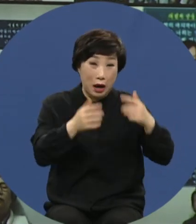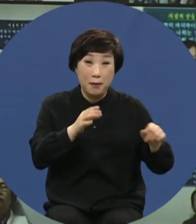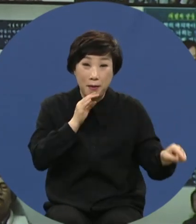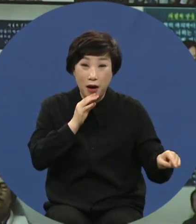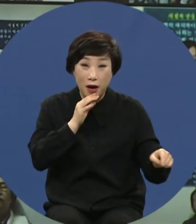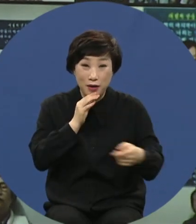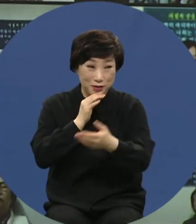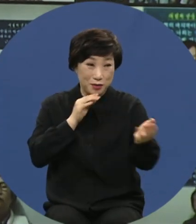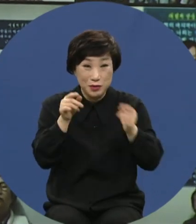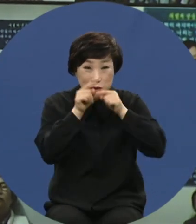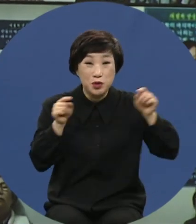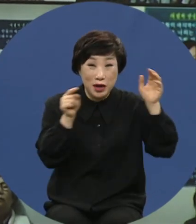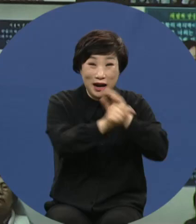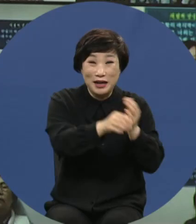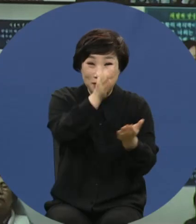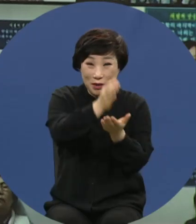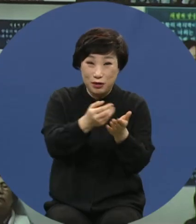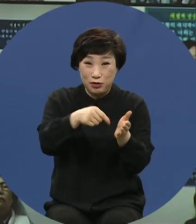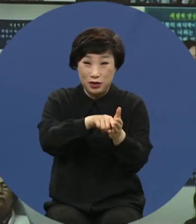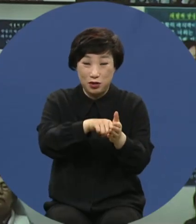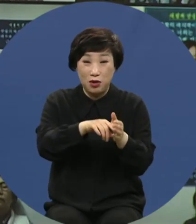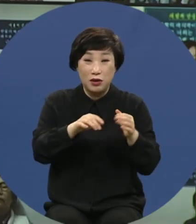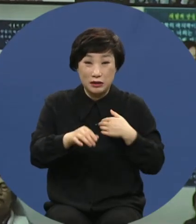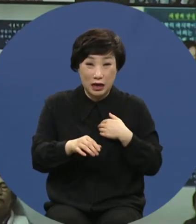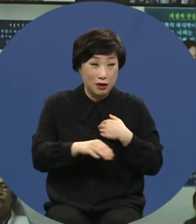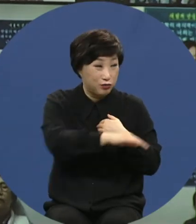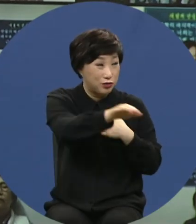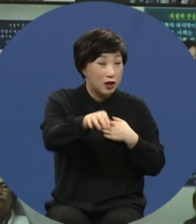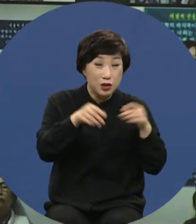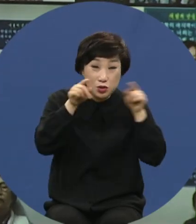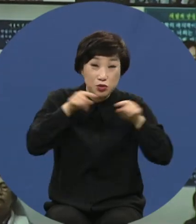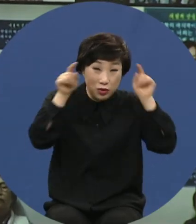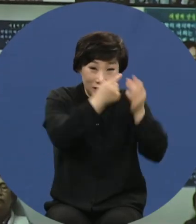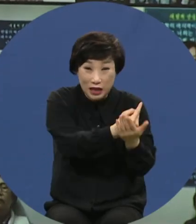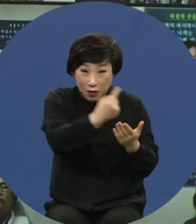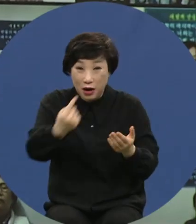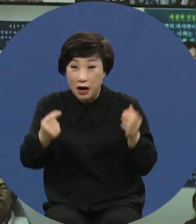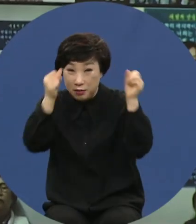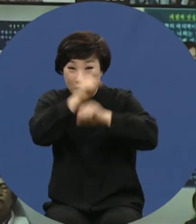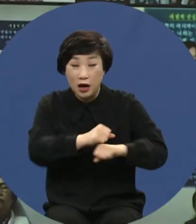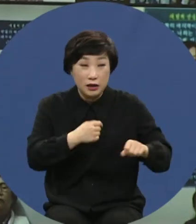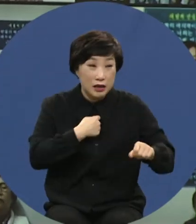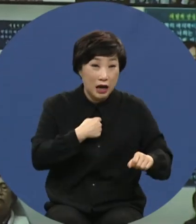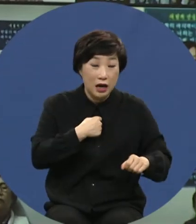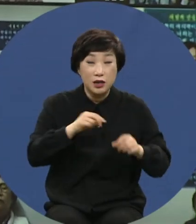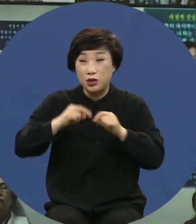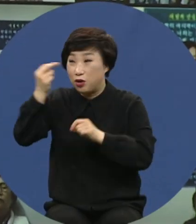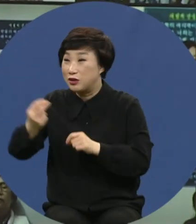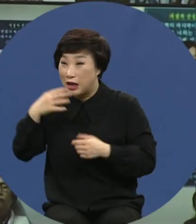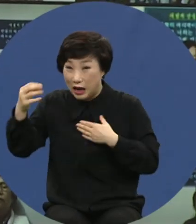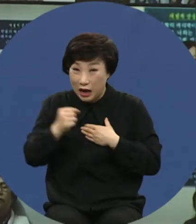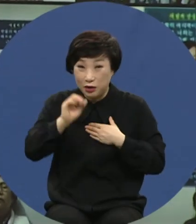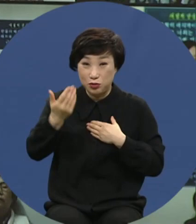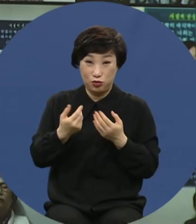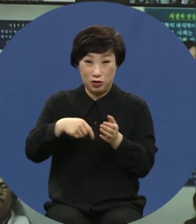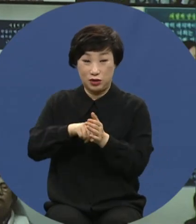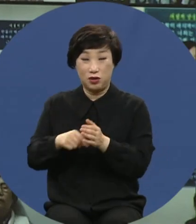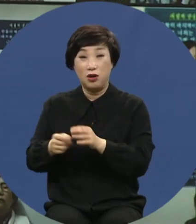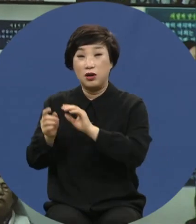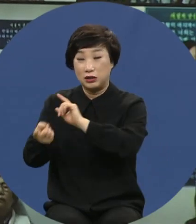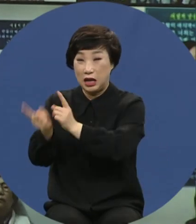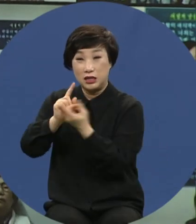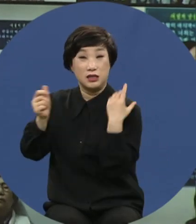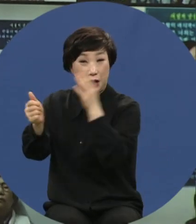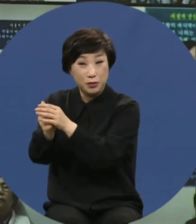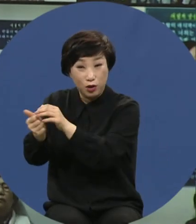가지 말라고 지옥에서 나와서 여러분들이 멸망할 것이 영생으로 되라고 그랬는데